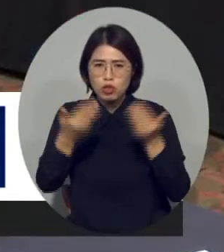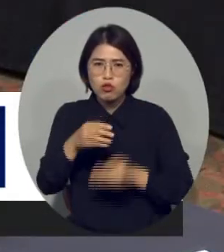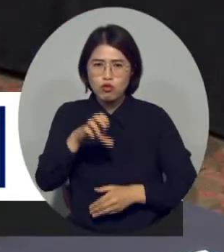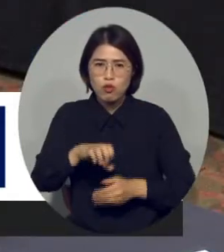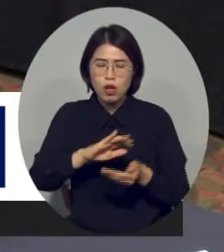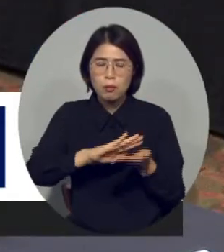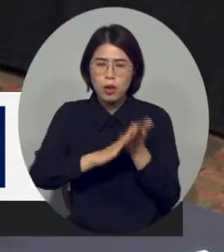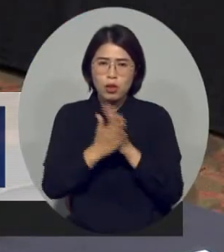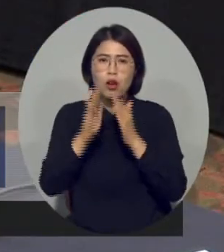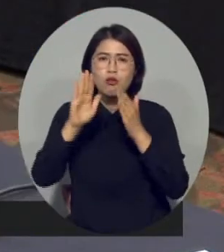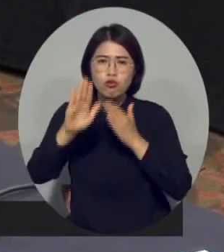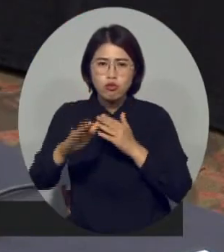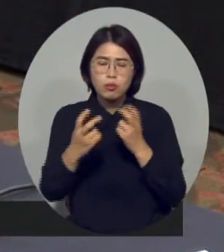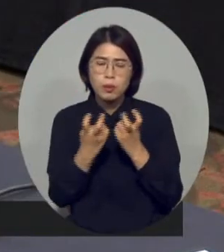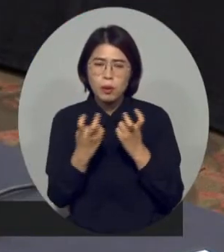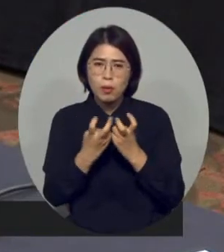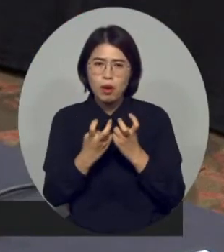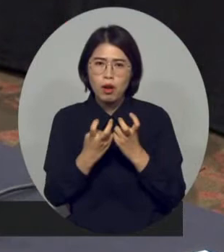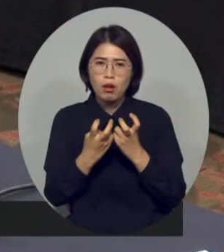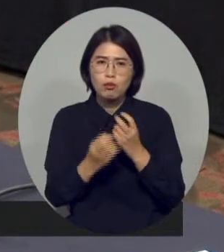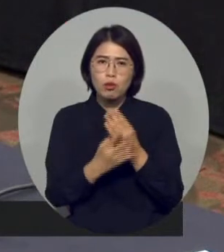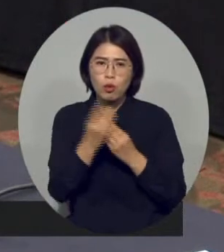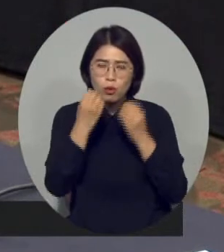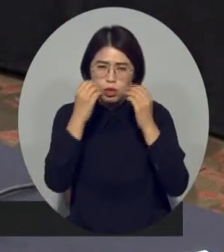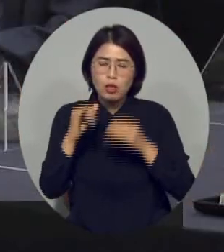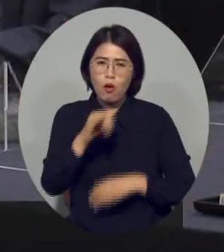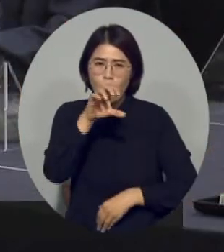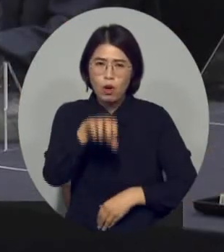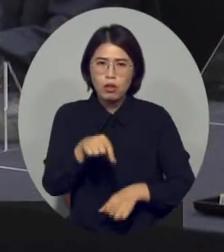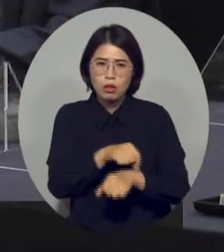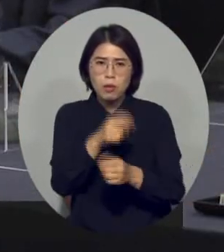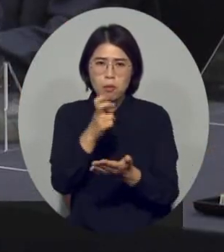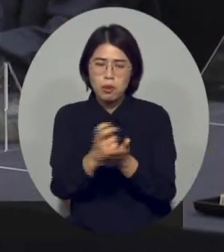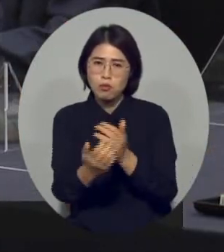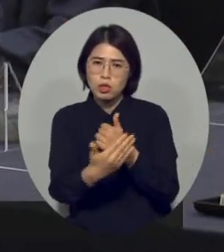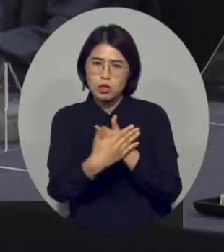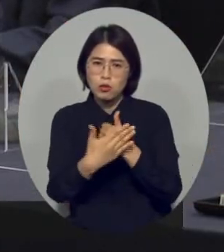후속 조치와 통합 신고 간 특별법 지원도 요구할 예정입니다